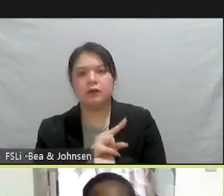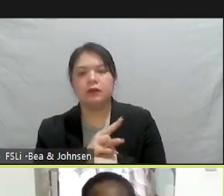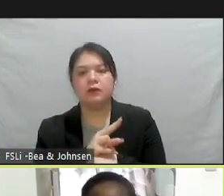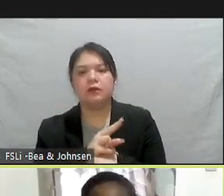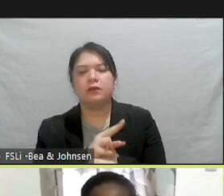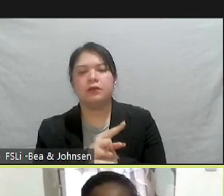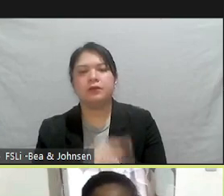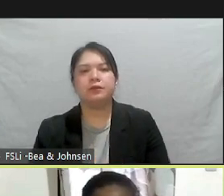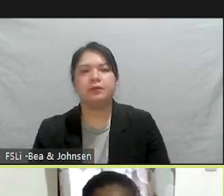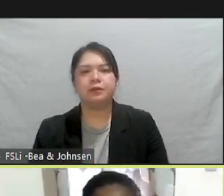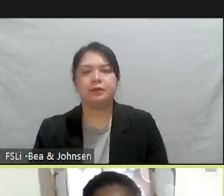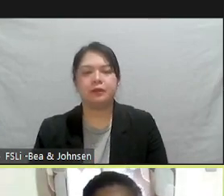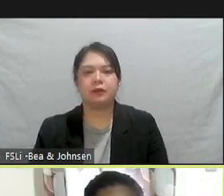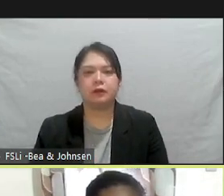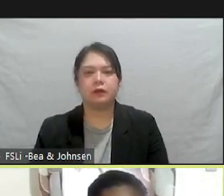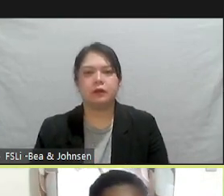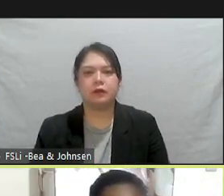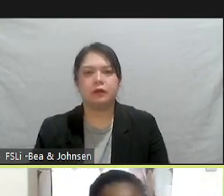MTB.